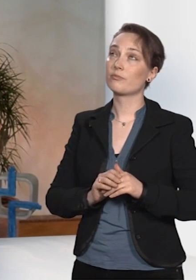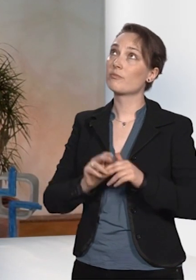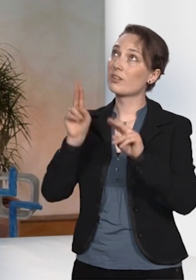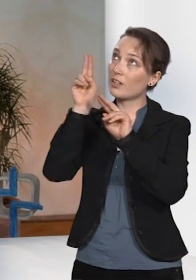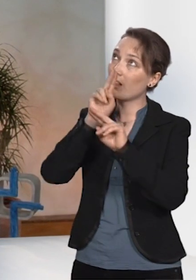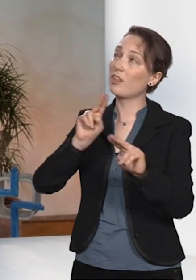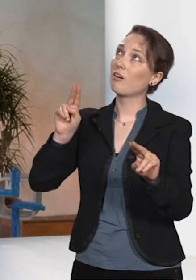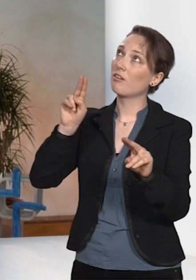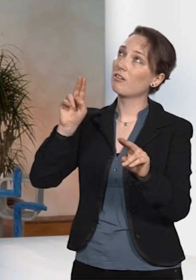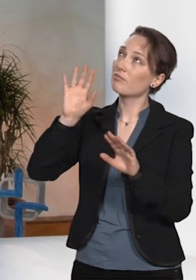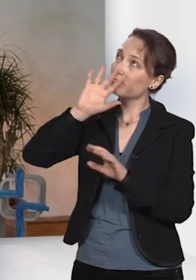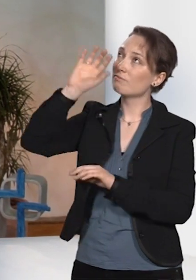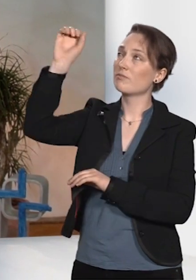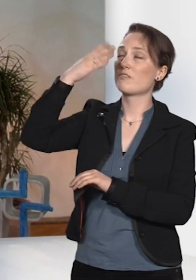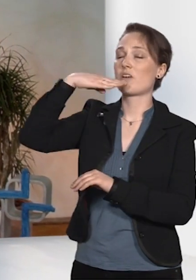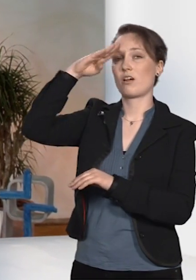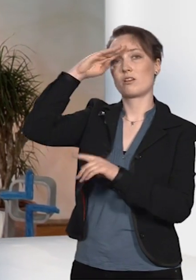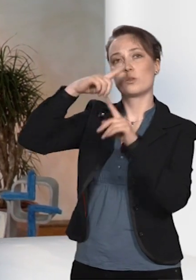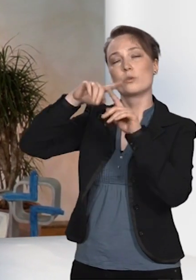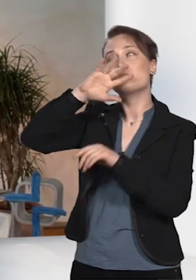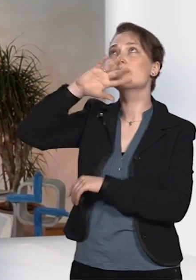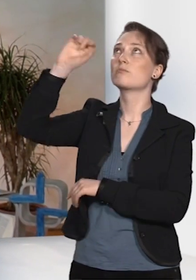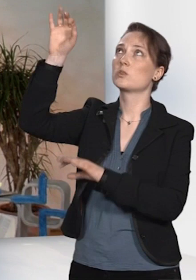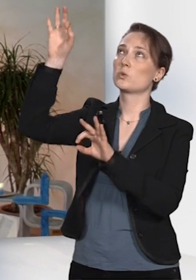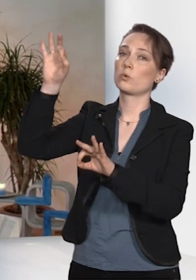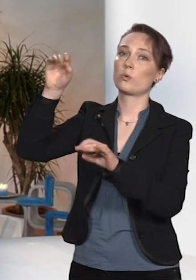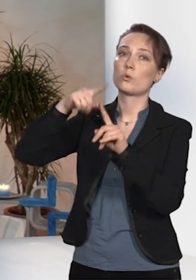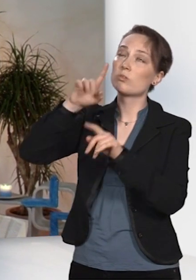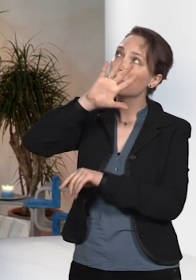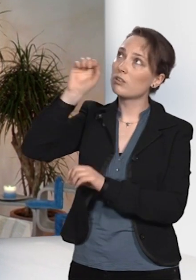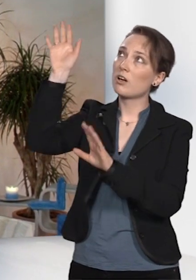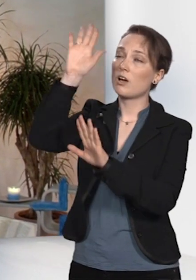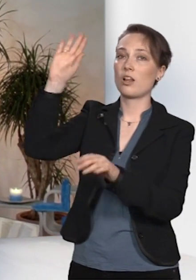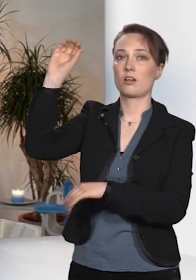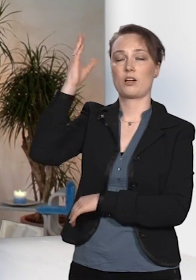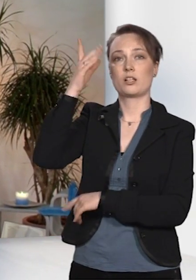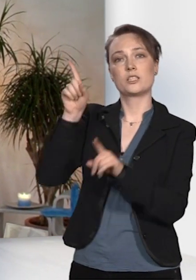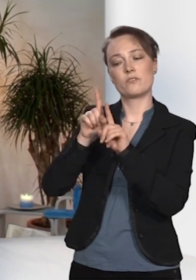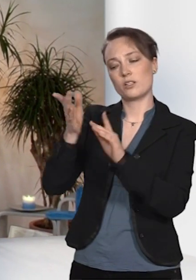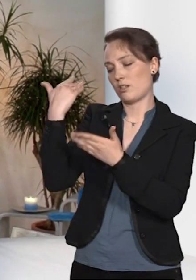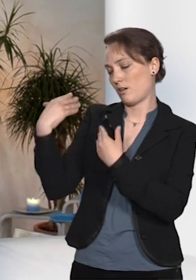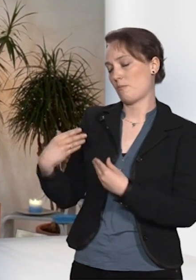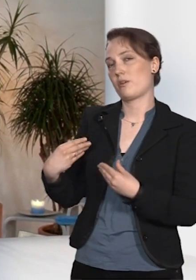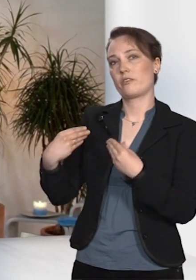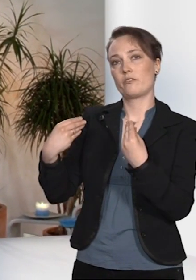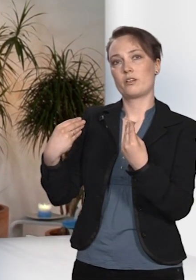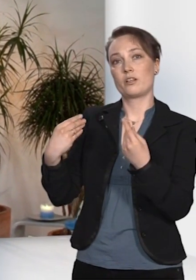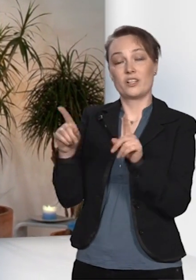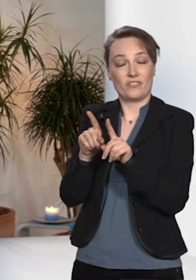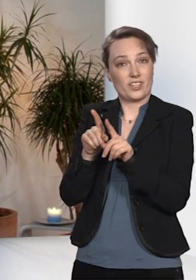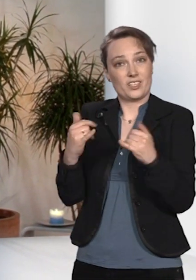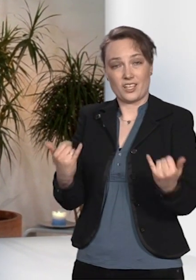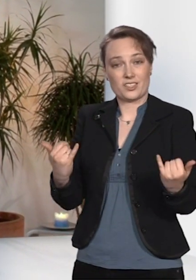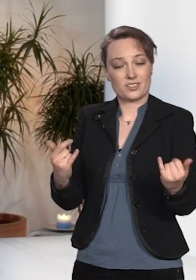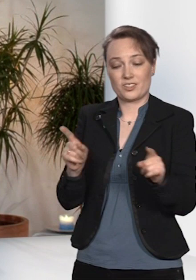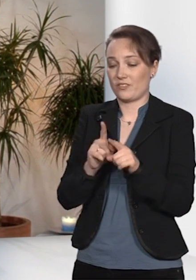Er sei dem Vater und dem Sohn und dem Heiligen Geist. Wie es war im Anfang, so auch jetzt und